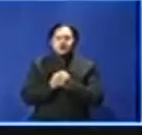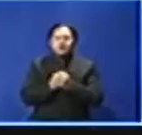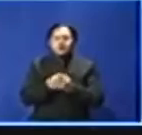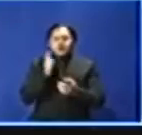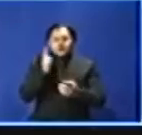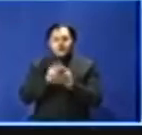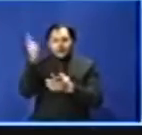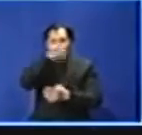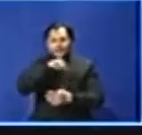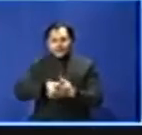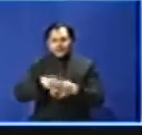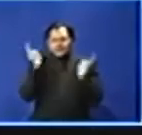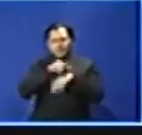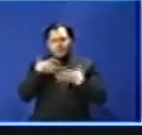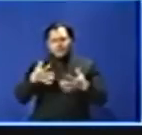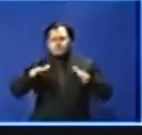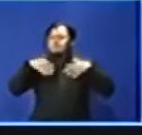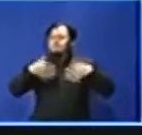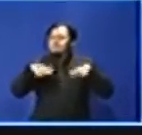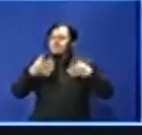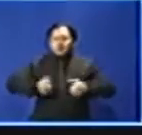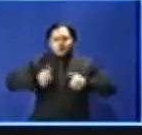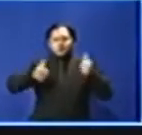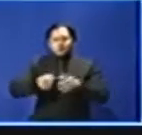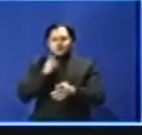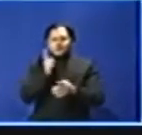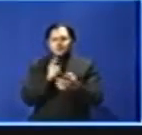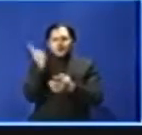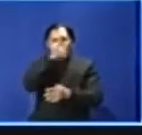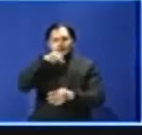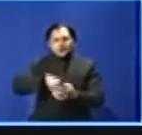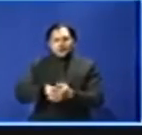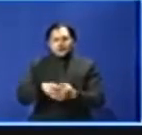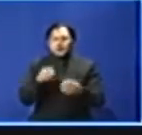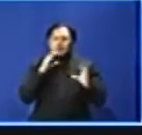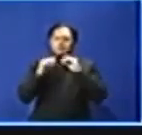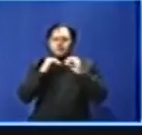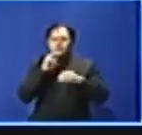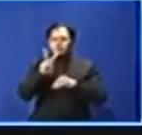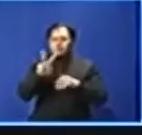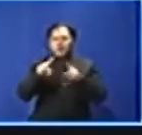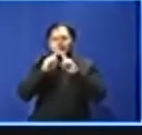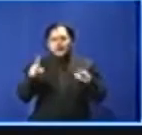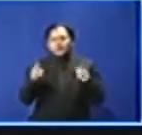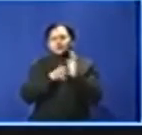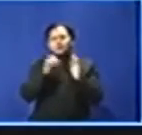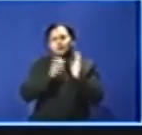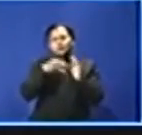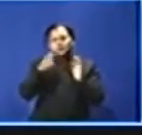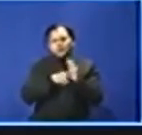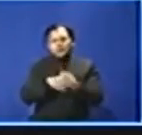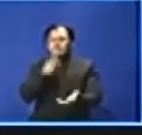tentu hari ini menjadi hari istimewa tidak hanya karena hari ini merupakan tempat kedua tetapi momentum Hari ini